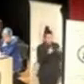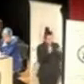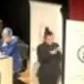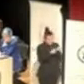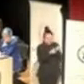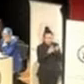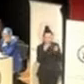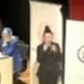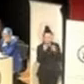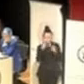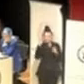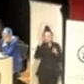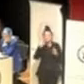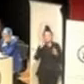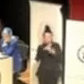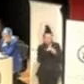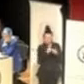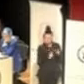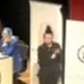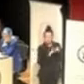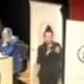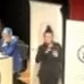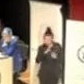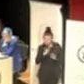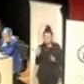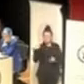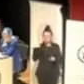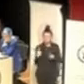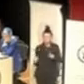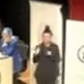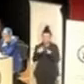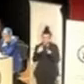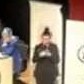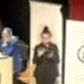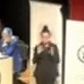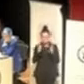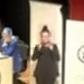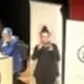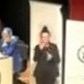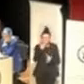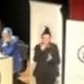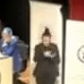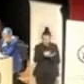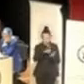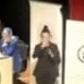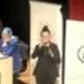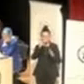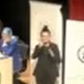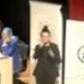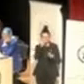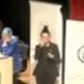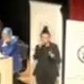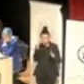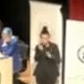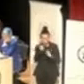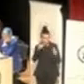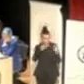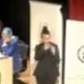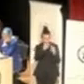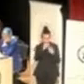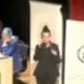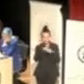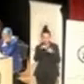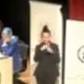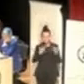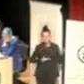uygulaması yerleştirdik. Yine aynı zamanda yeni eklenenler ve çok okunanlar gibi sizlerin hızlı erişim imkanı bulabilmesi adına